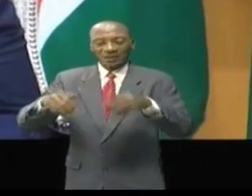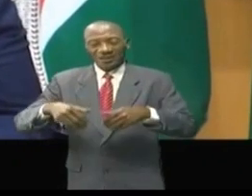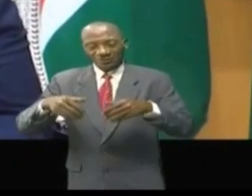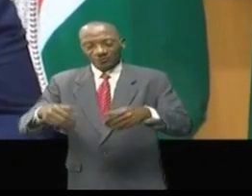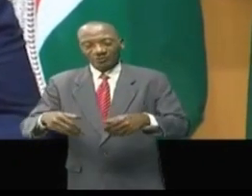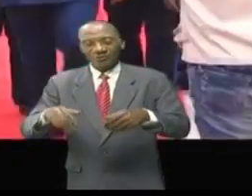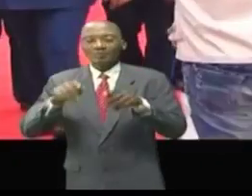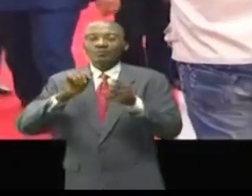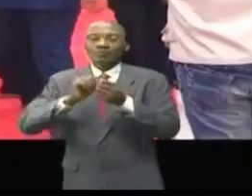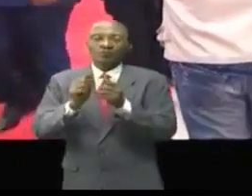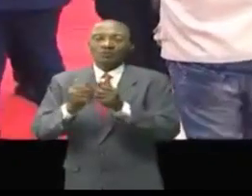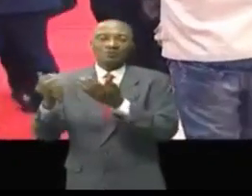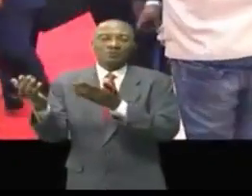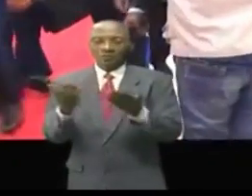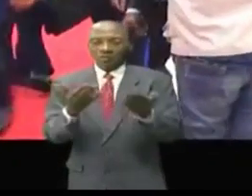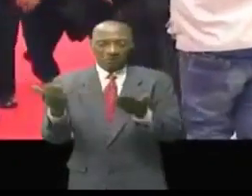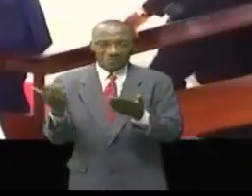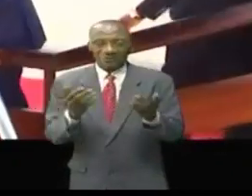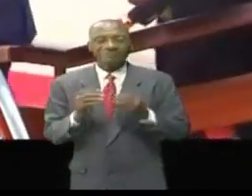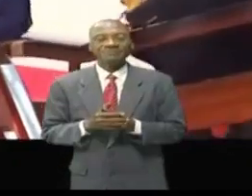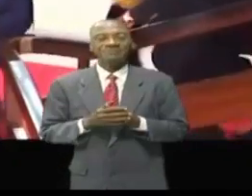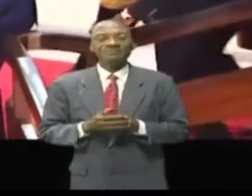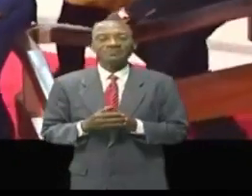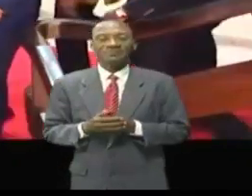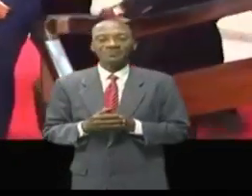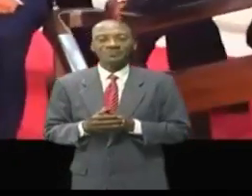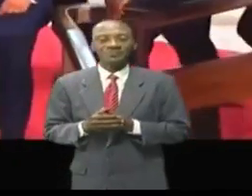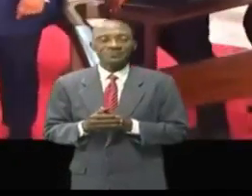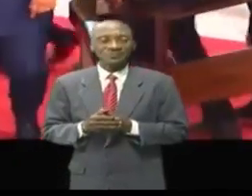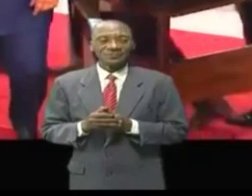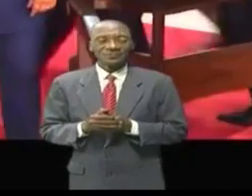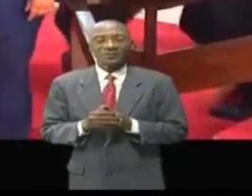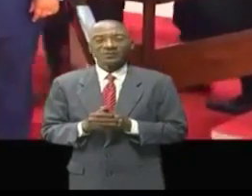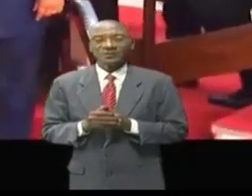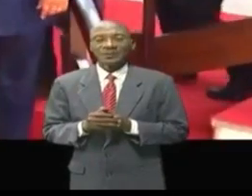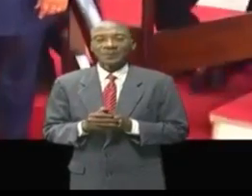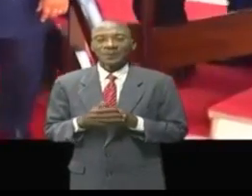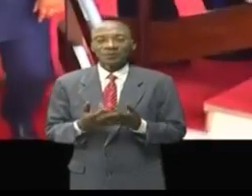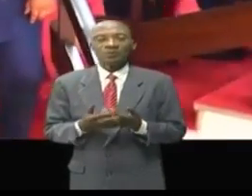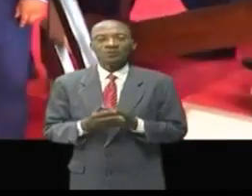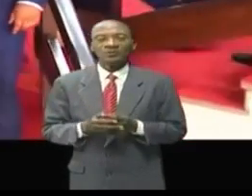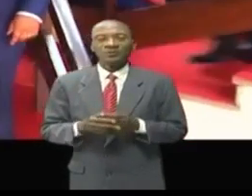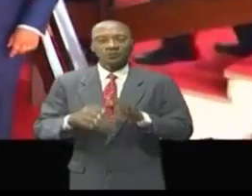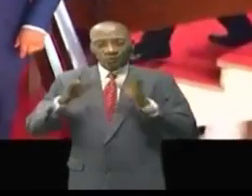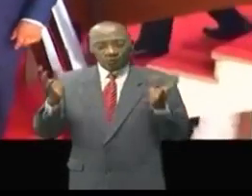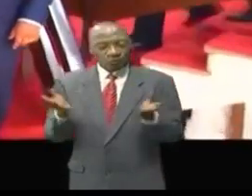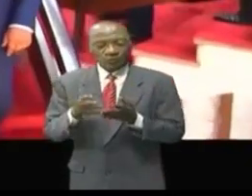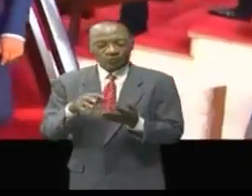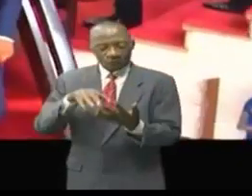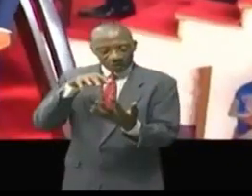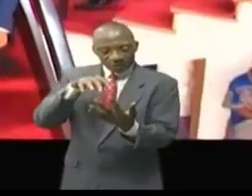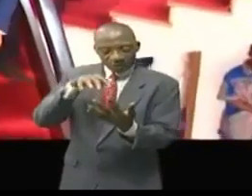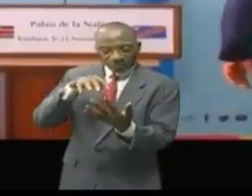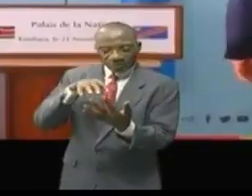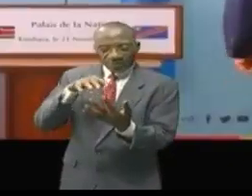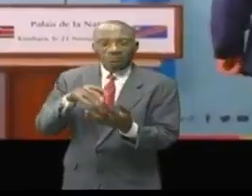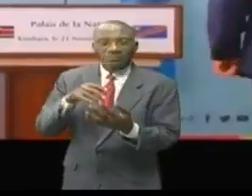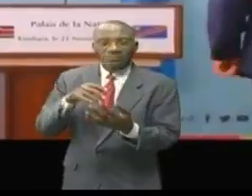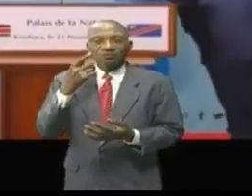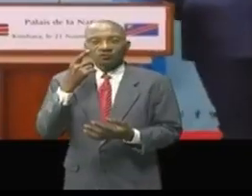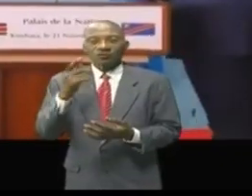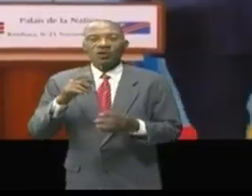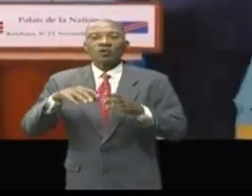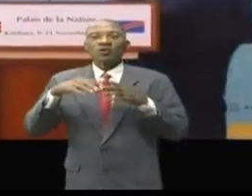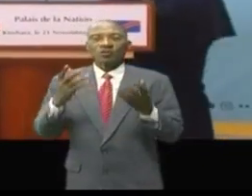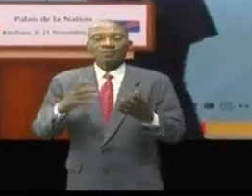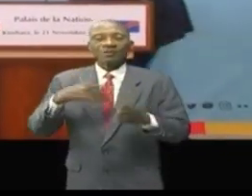commerce. Un comité conjoint a été alors mis en place pour étudier et proposer les termes d'une nouvelle phase de collaboration